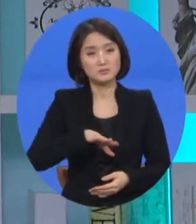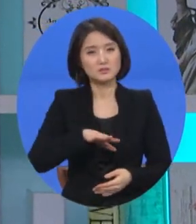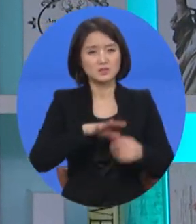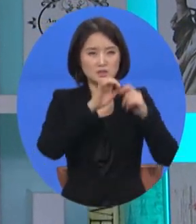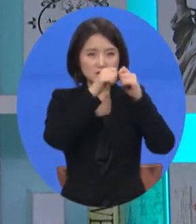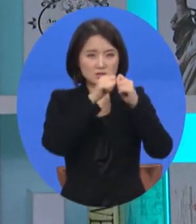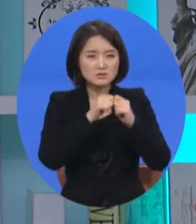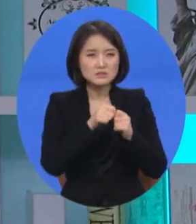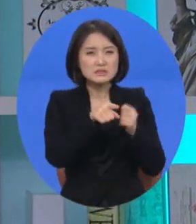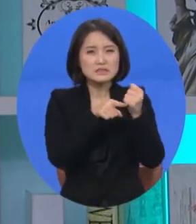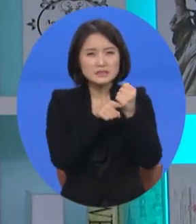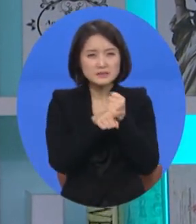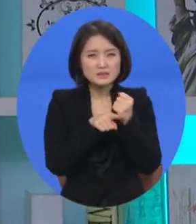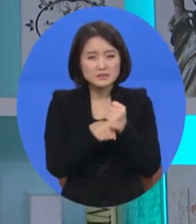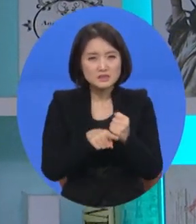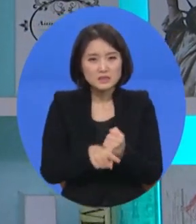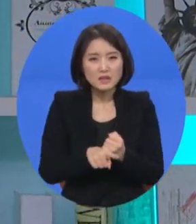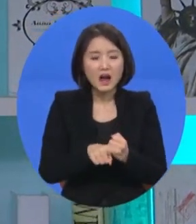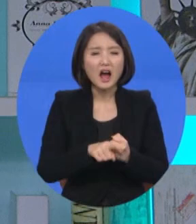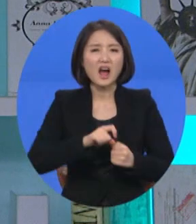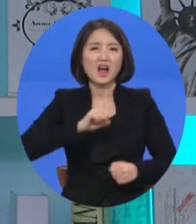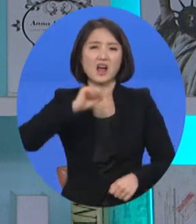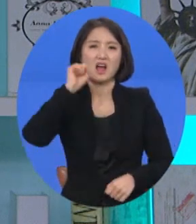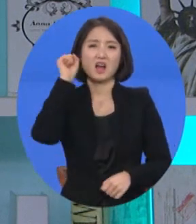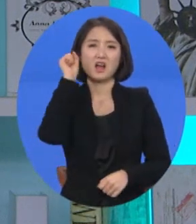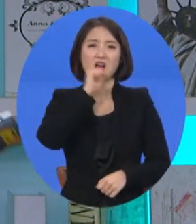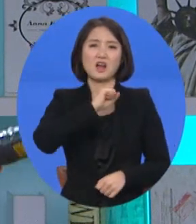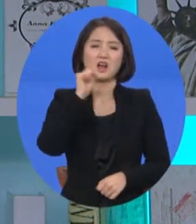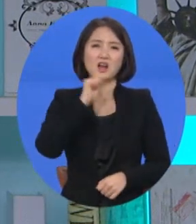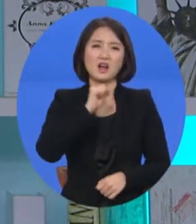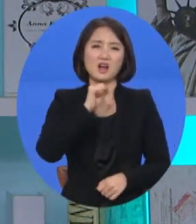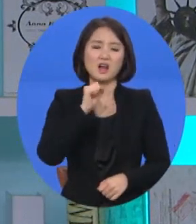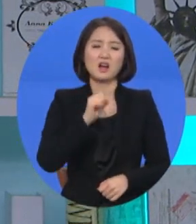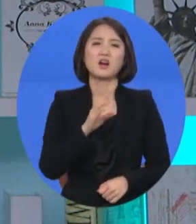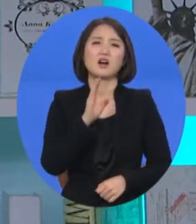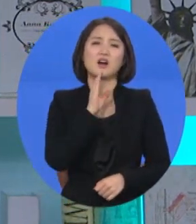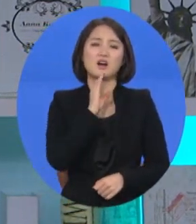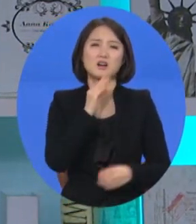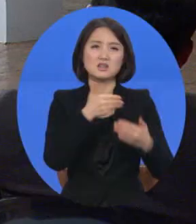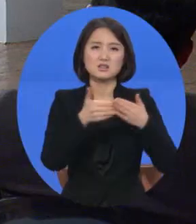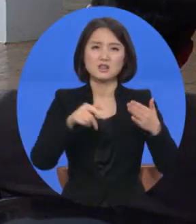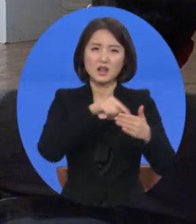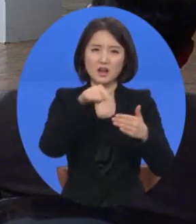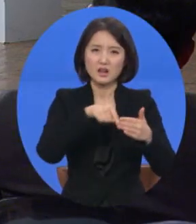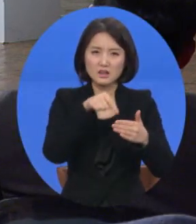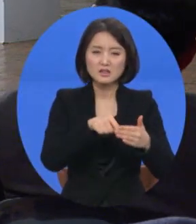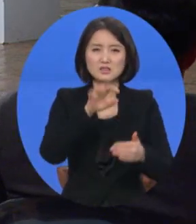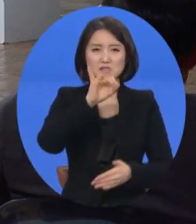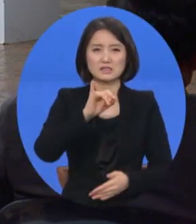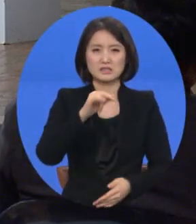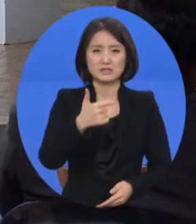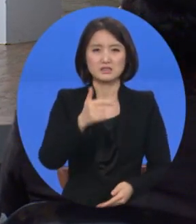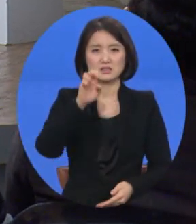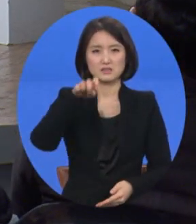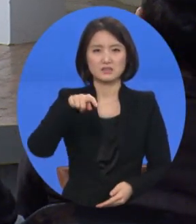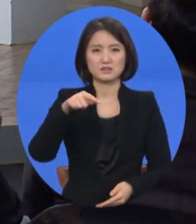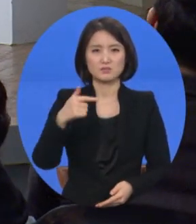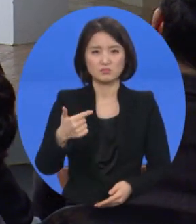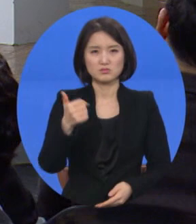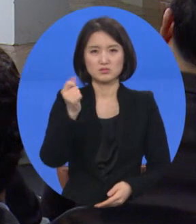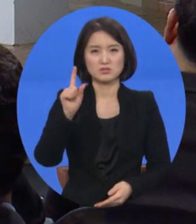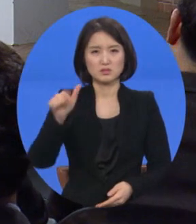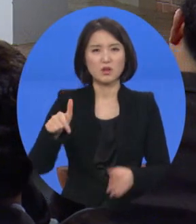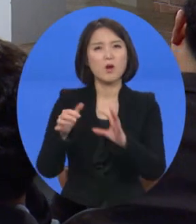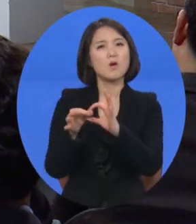보게 되면은 매우 속이 깊은 그런 2문제 향기를 풍기는 장르입니다 그래서 오늘 롤라